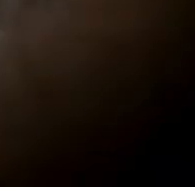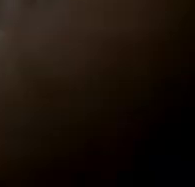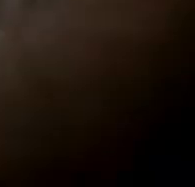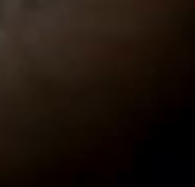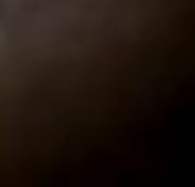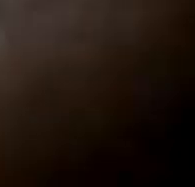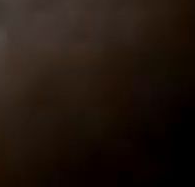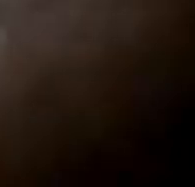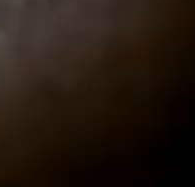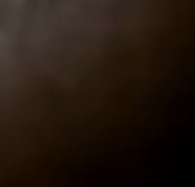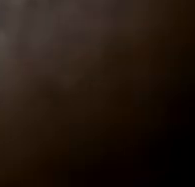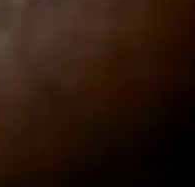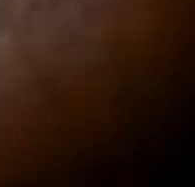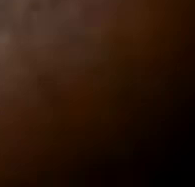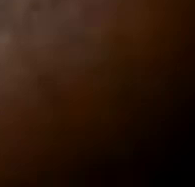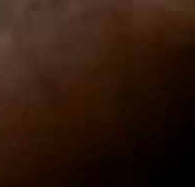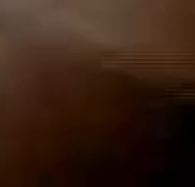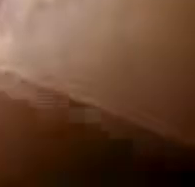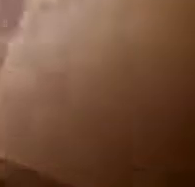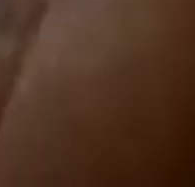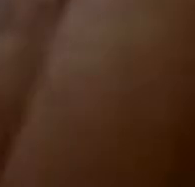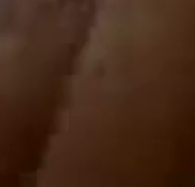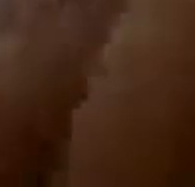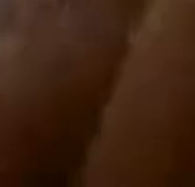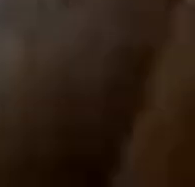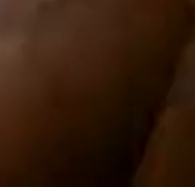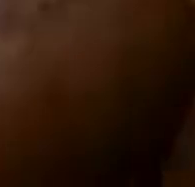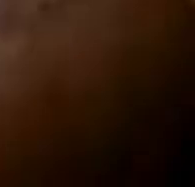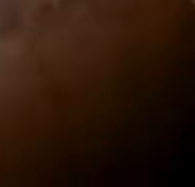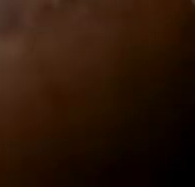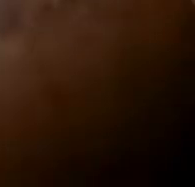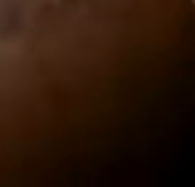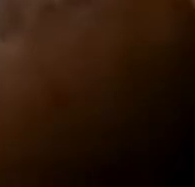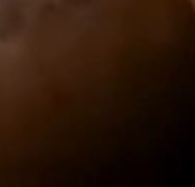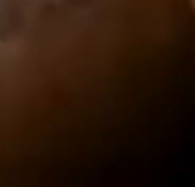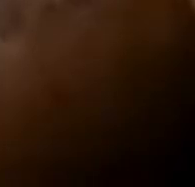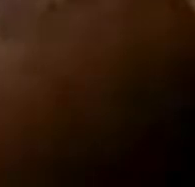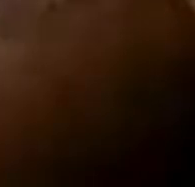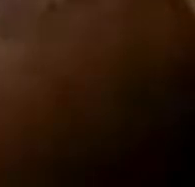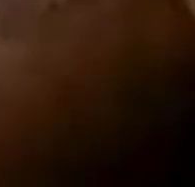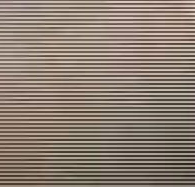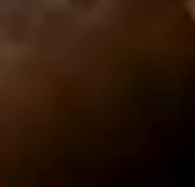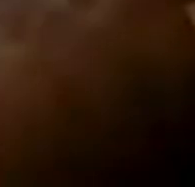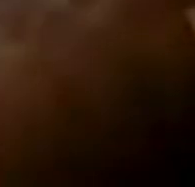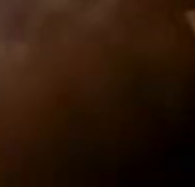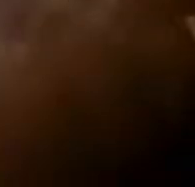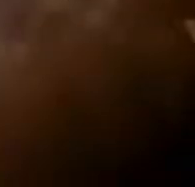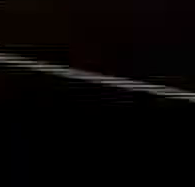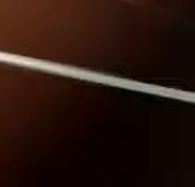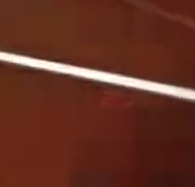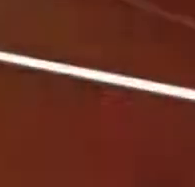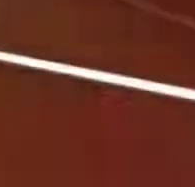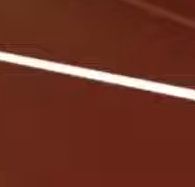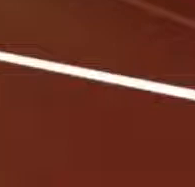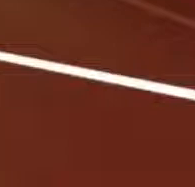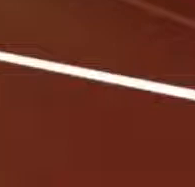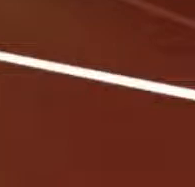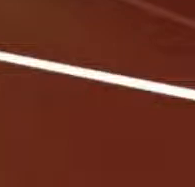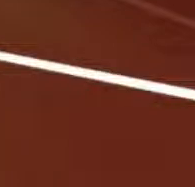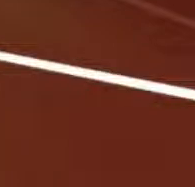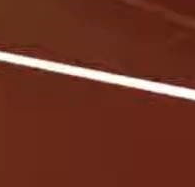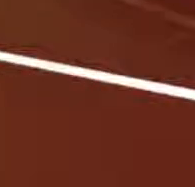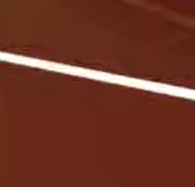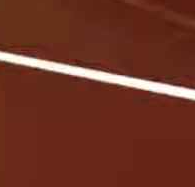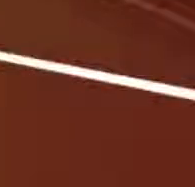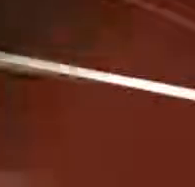Yesu amekuandalia makao, anakualika na atakuja kutuchukua. Si mbali,